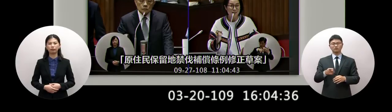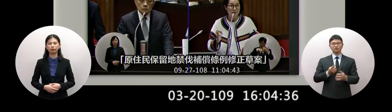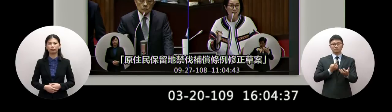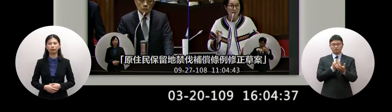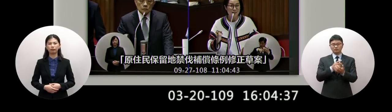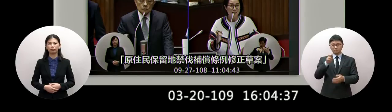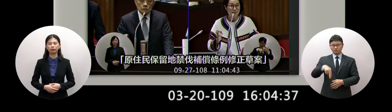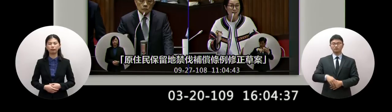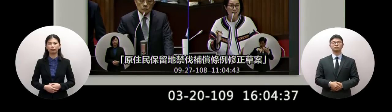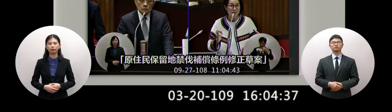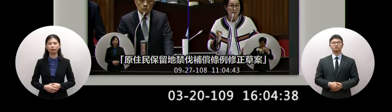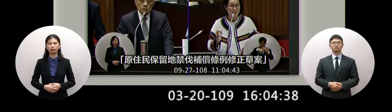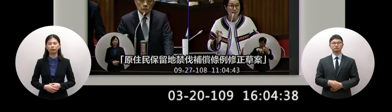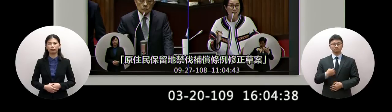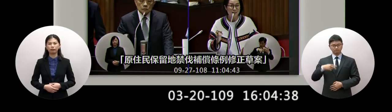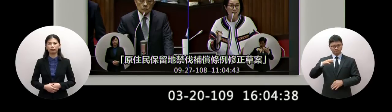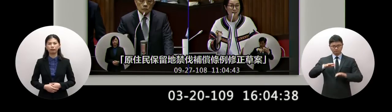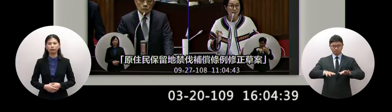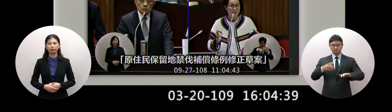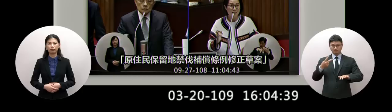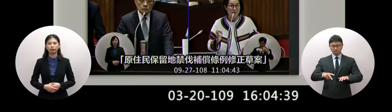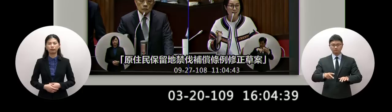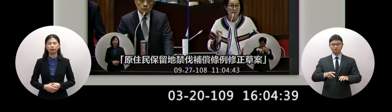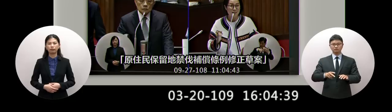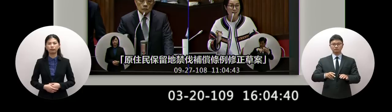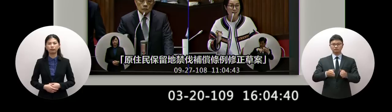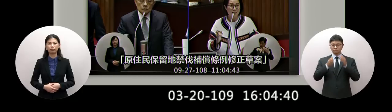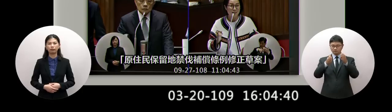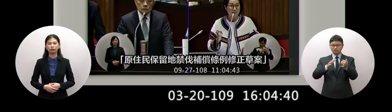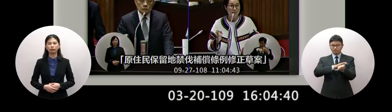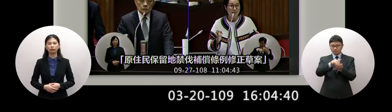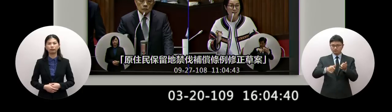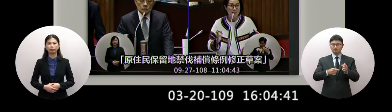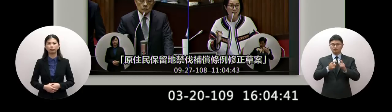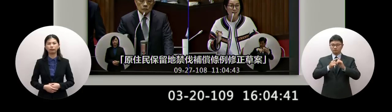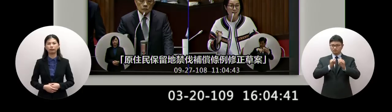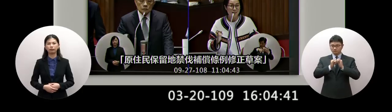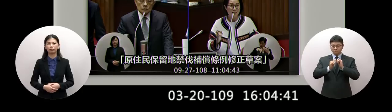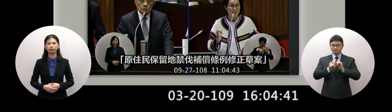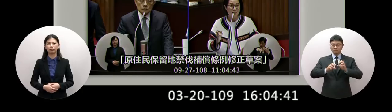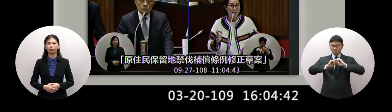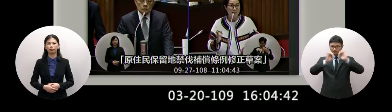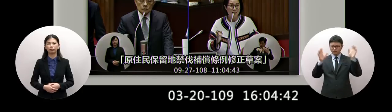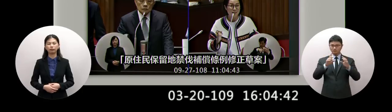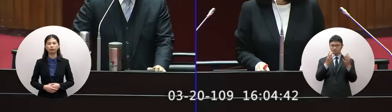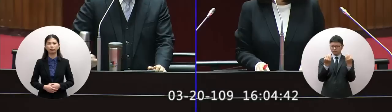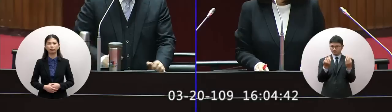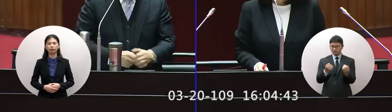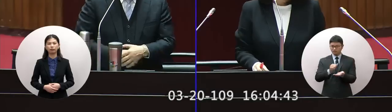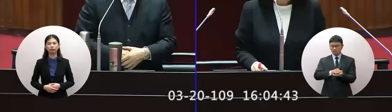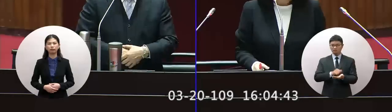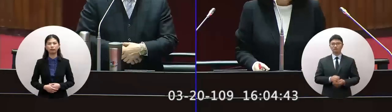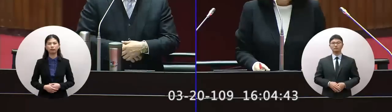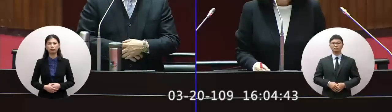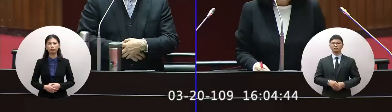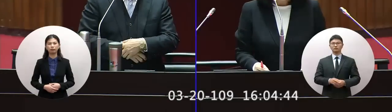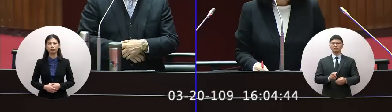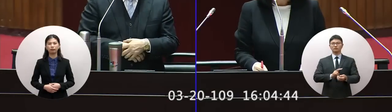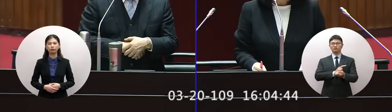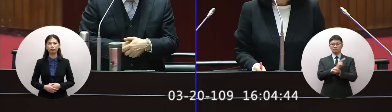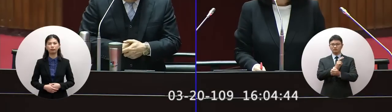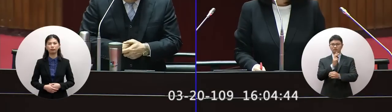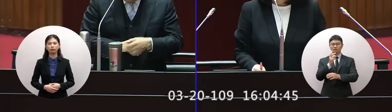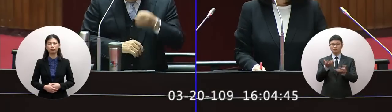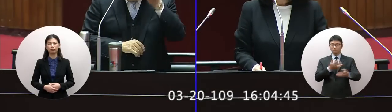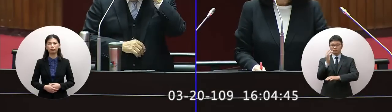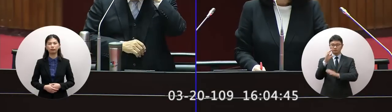偿。我要再一次在这里跟我们全国的人民公布一份数据。林务局它以国际